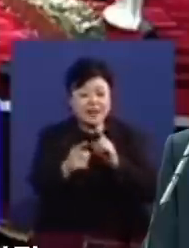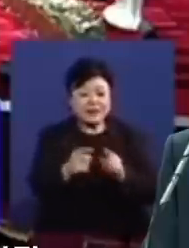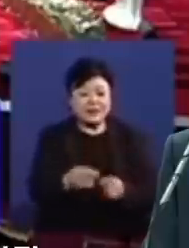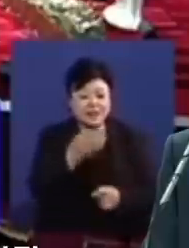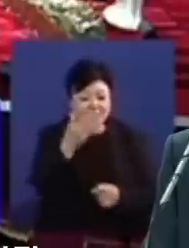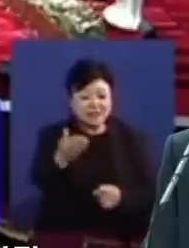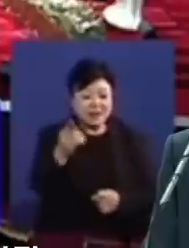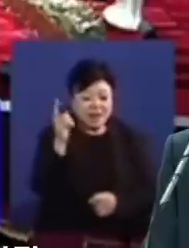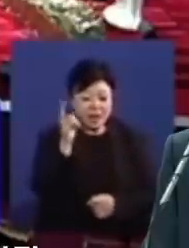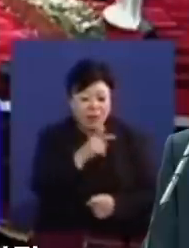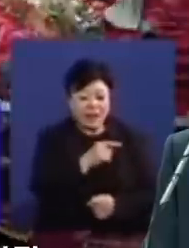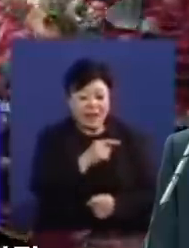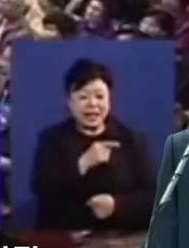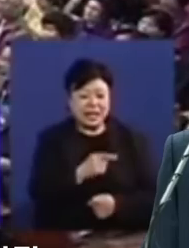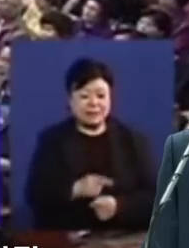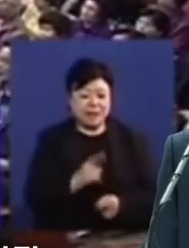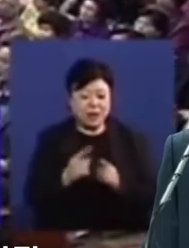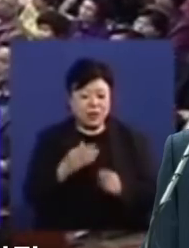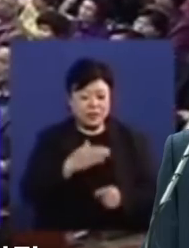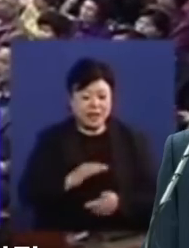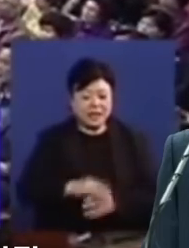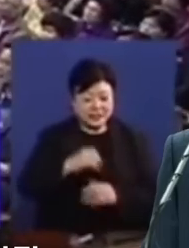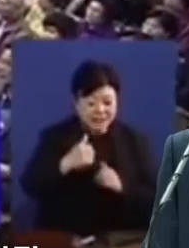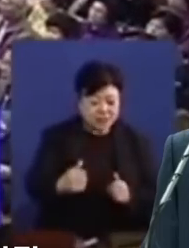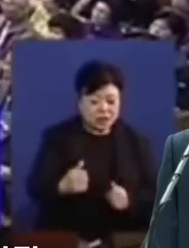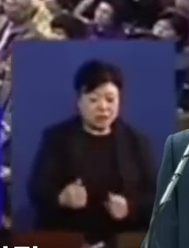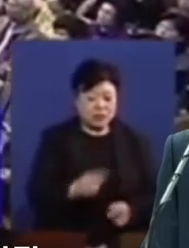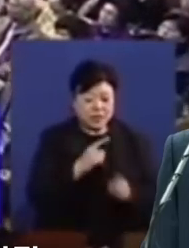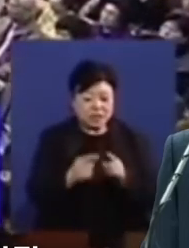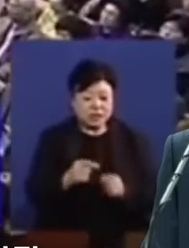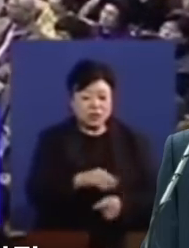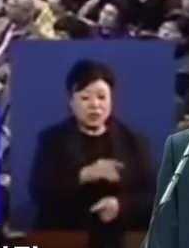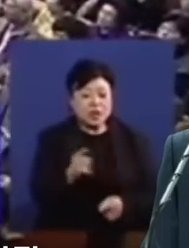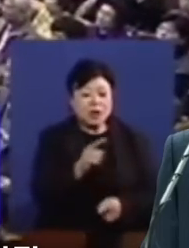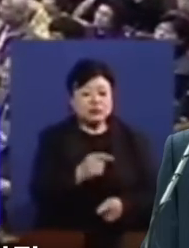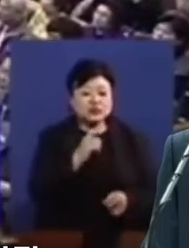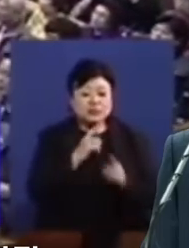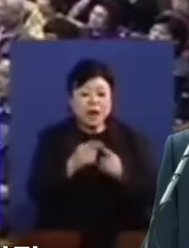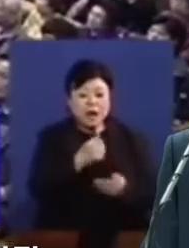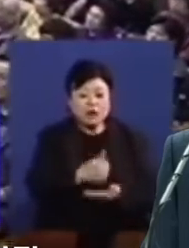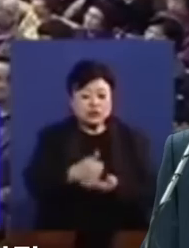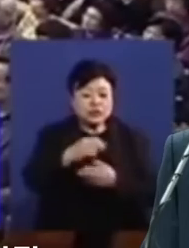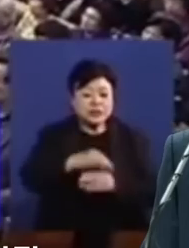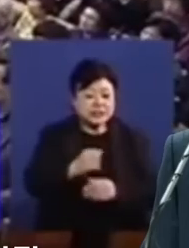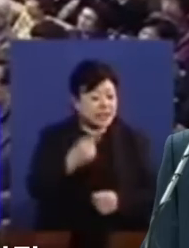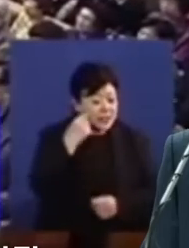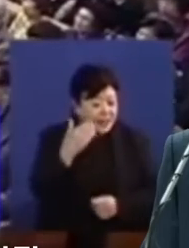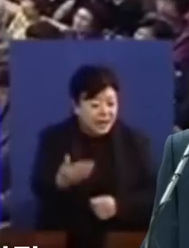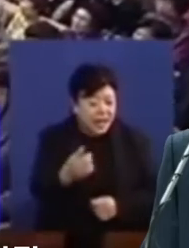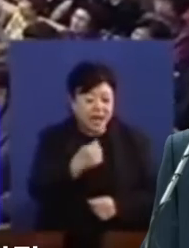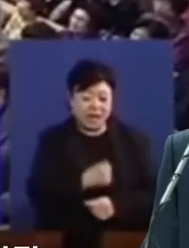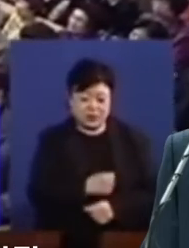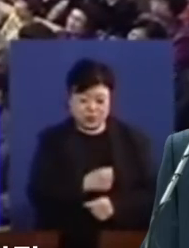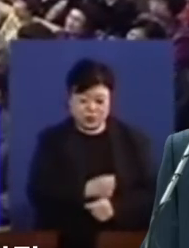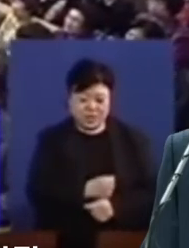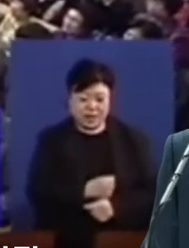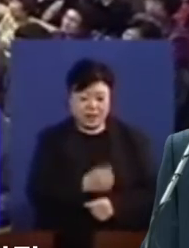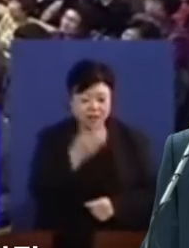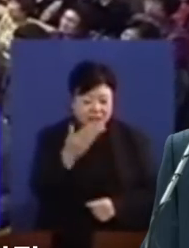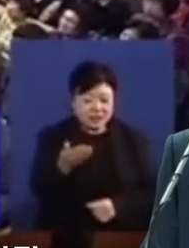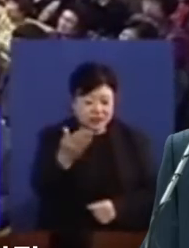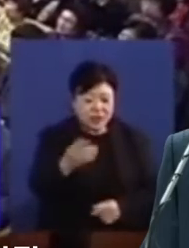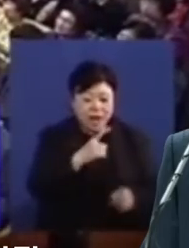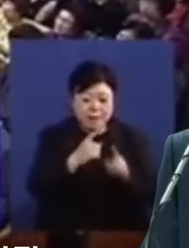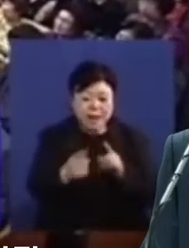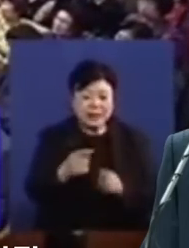이르노라, 너희가 완악한 말로 나를 대적하고도 이르기를 우리가 무슨 말로 주를 대적하였나이까 하는도다.